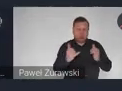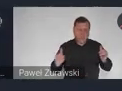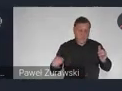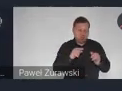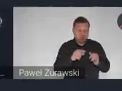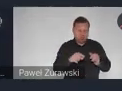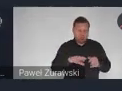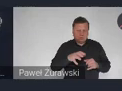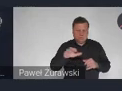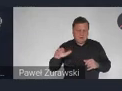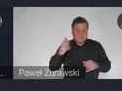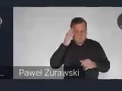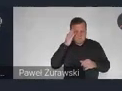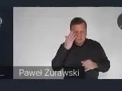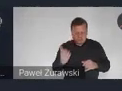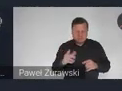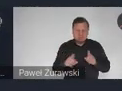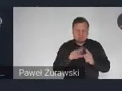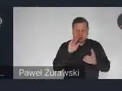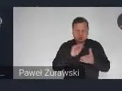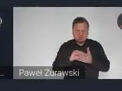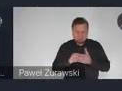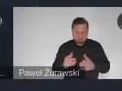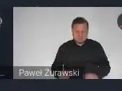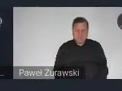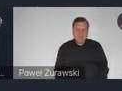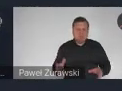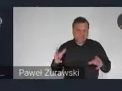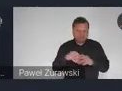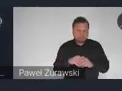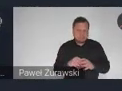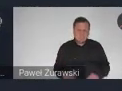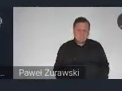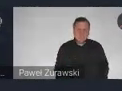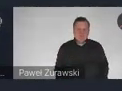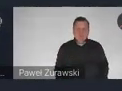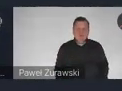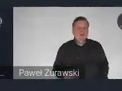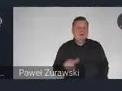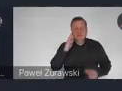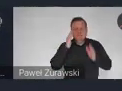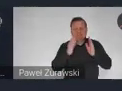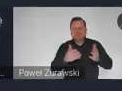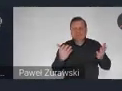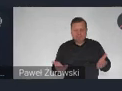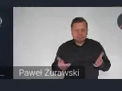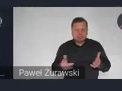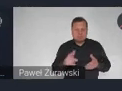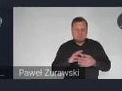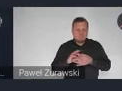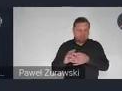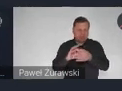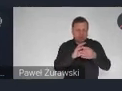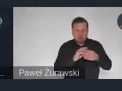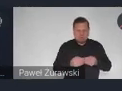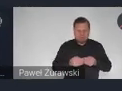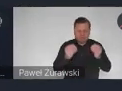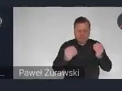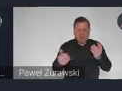zarówno wiedzy jak i doświadczenia skupia się na budowaniu wspólnoty na budowaniu